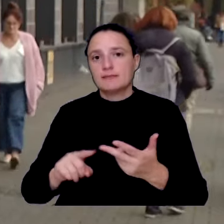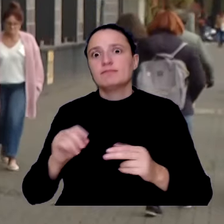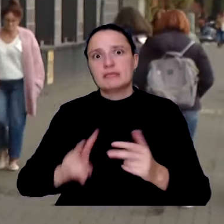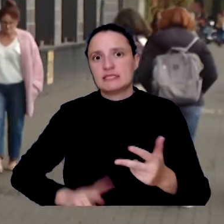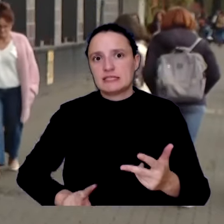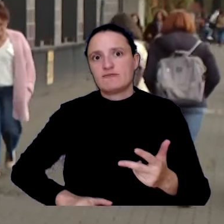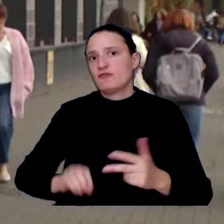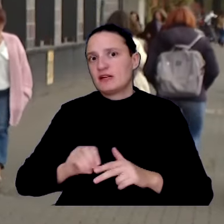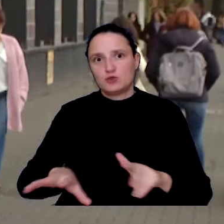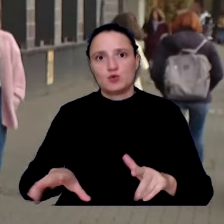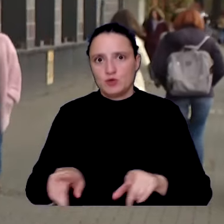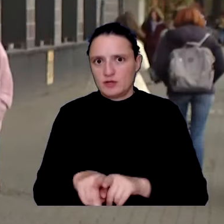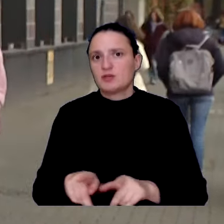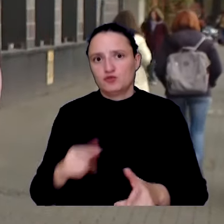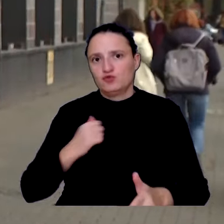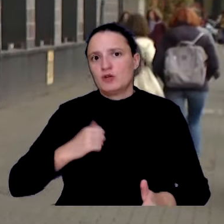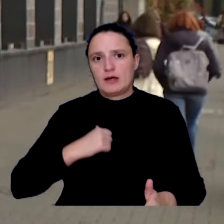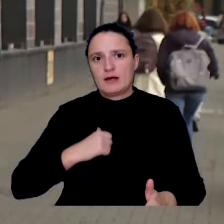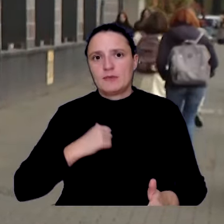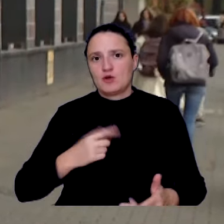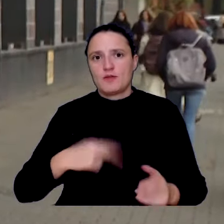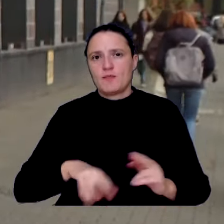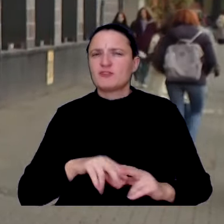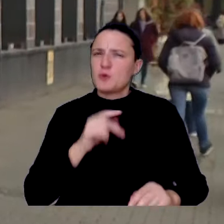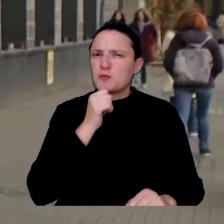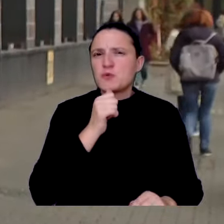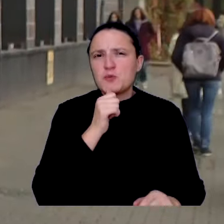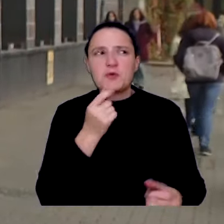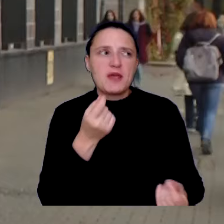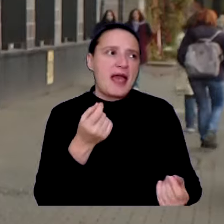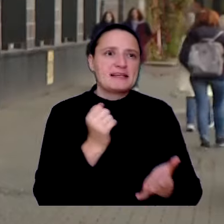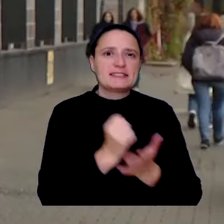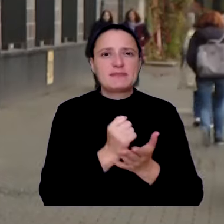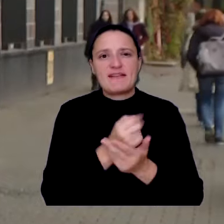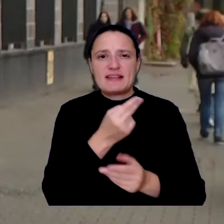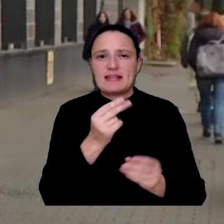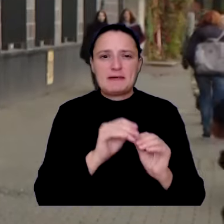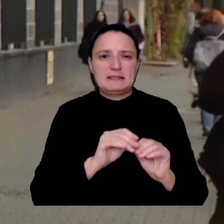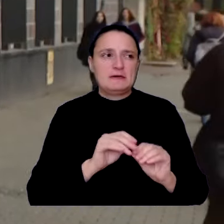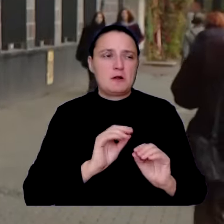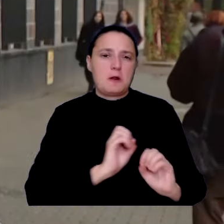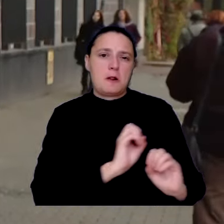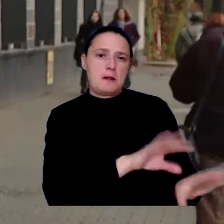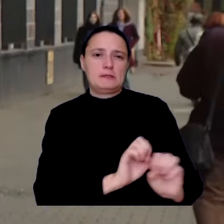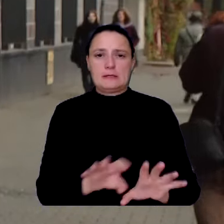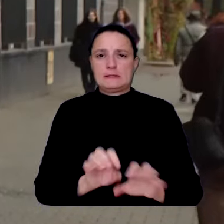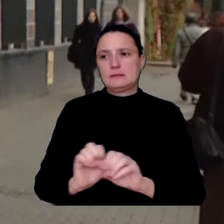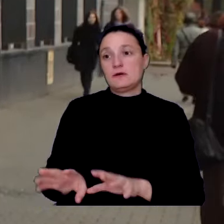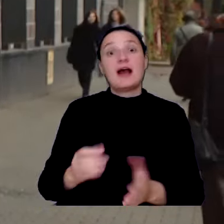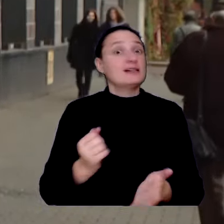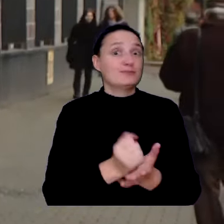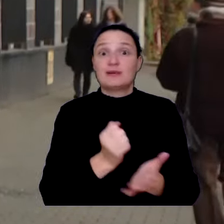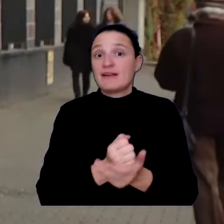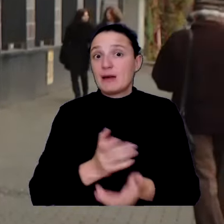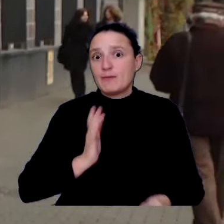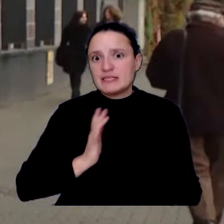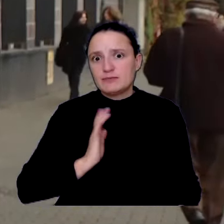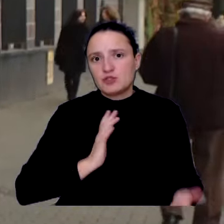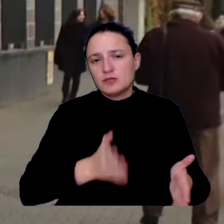no, mamy wrażenie, że próbuje się troszeczkę rozmyć ten temat, a mowa przede wszystkim o bezpieczeństwie